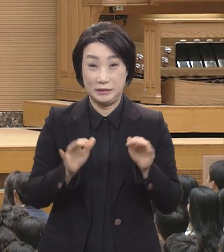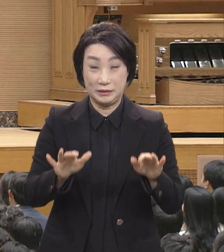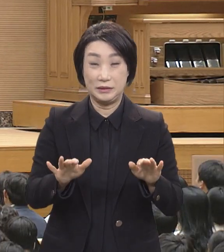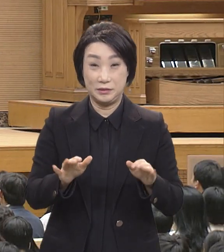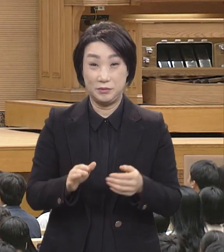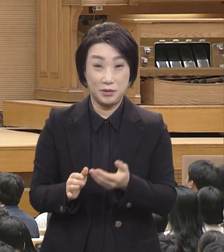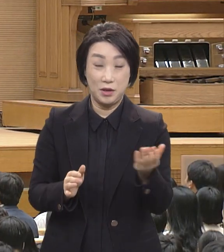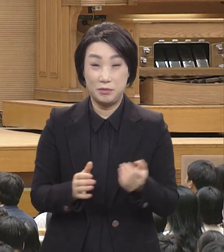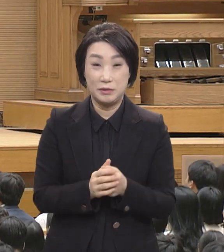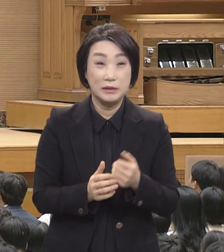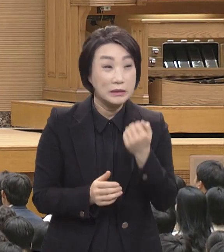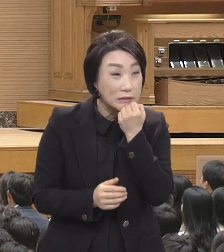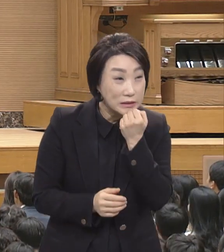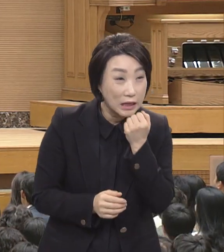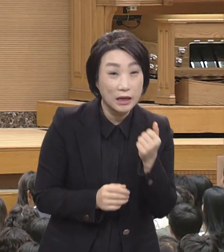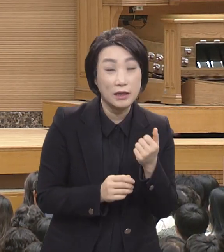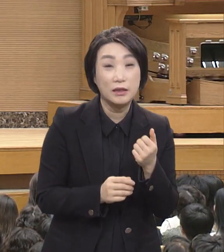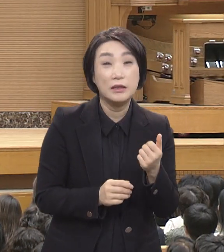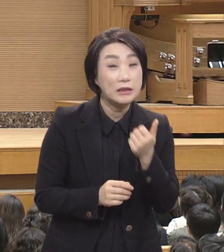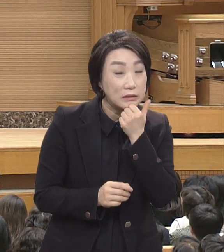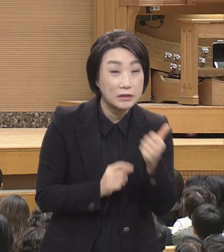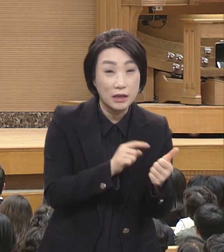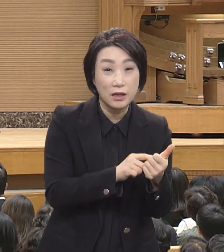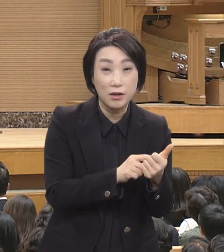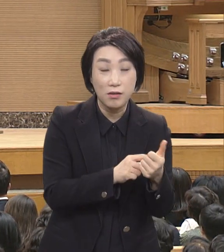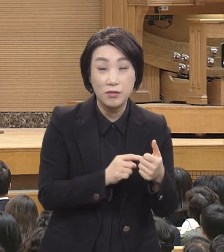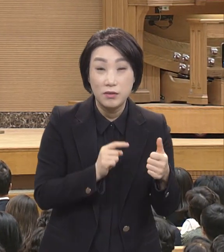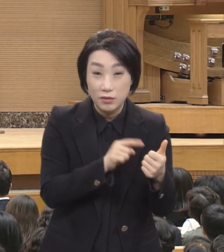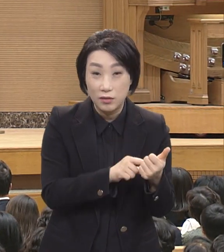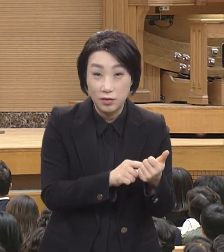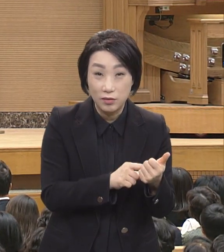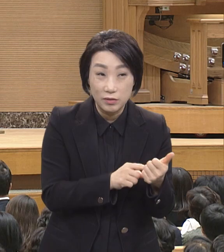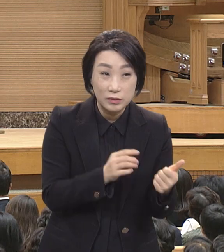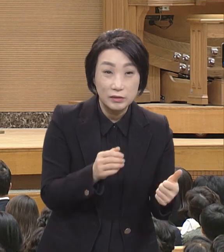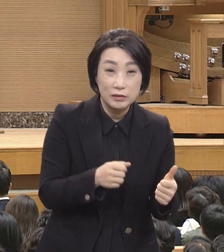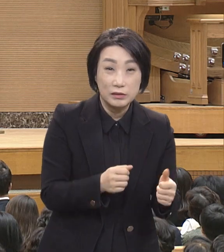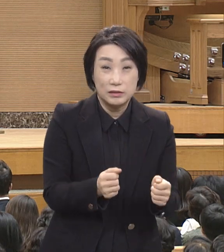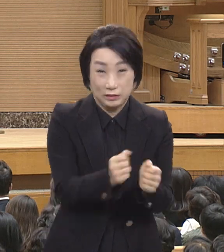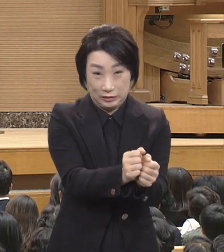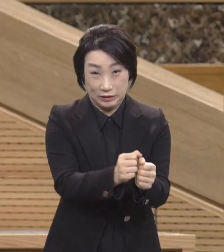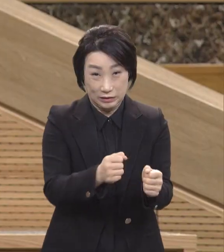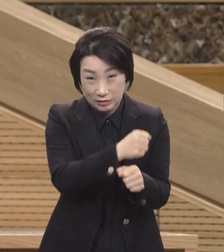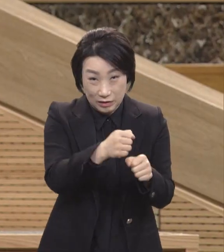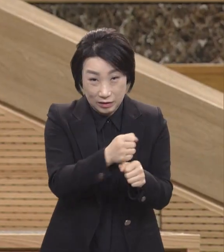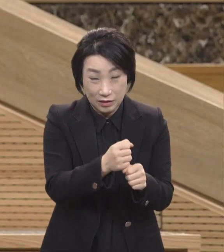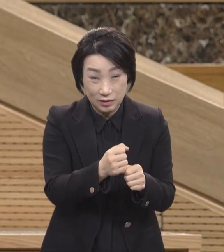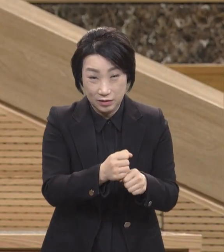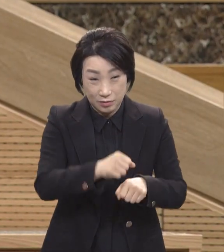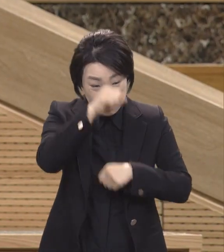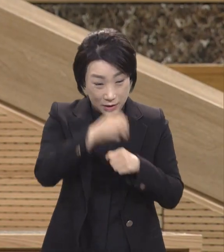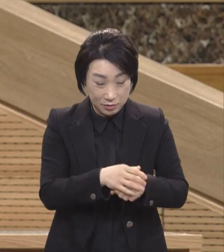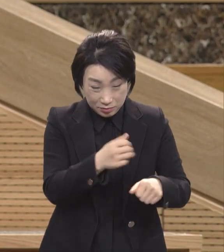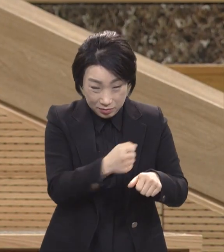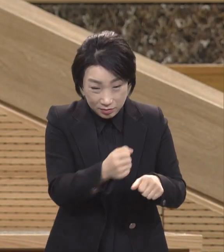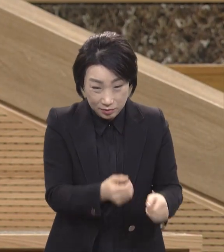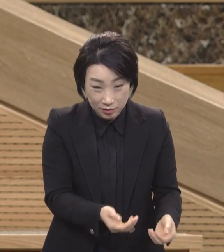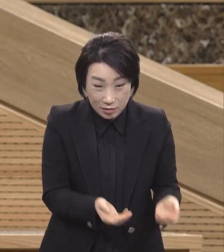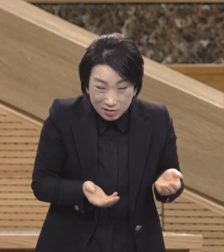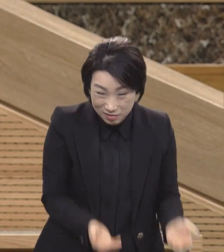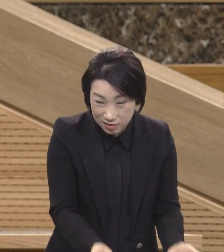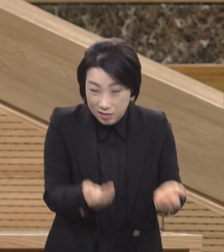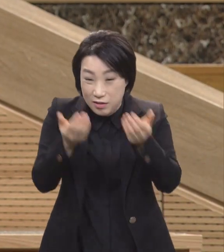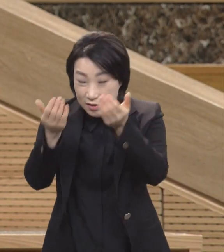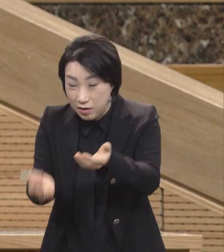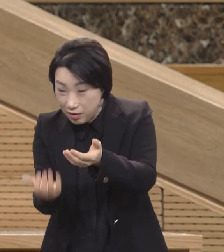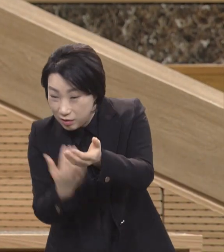지금 이삭이라는 아들이 모리아산의 번제단에 딱 되어 있습니다. 이제 하나님께 번제를 드리려고